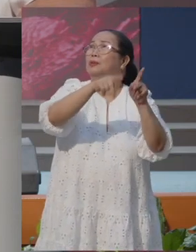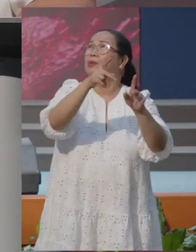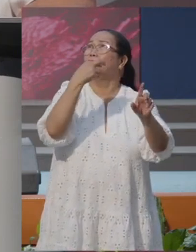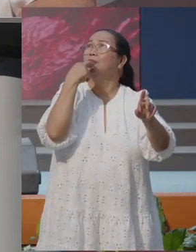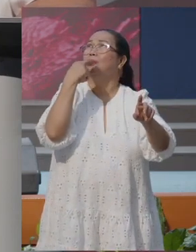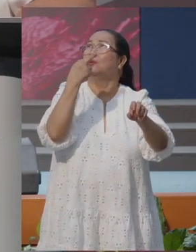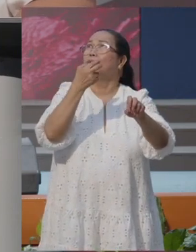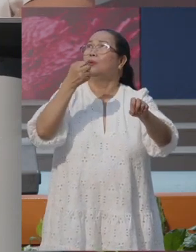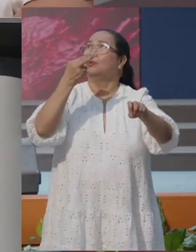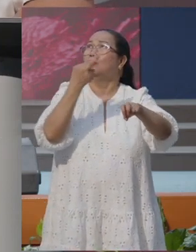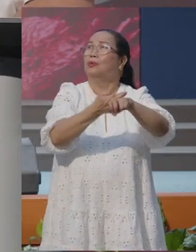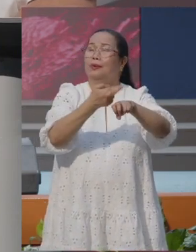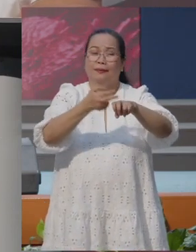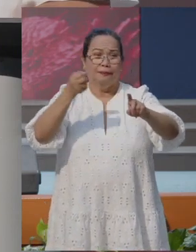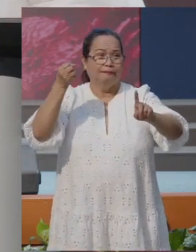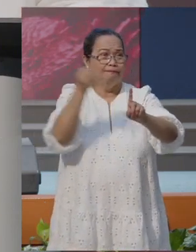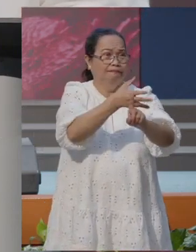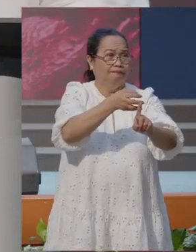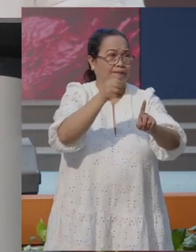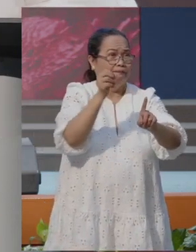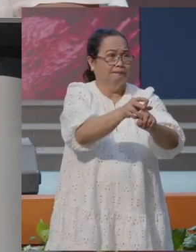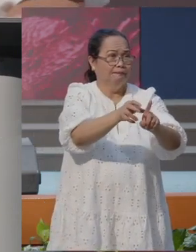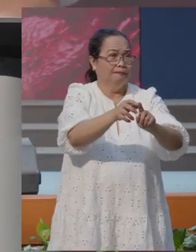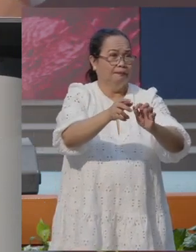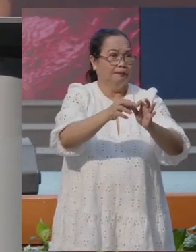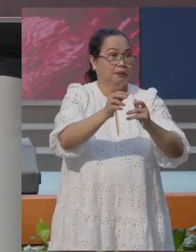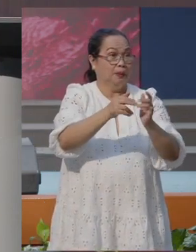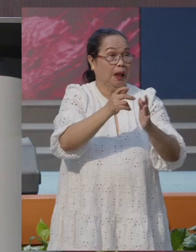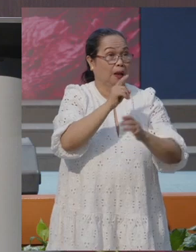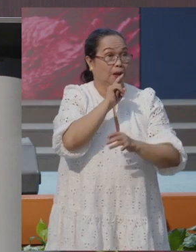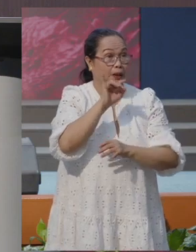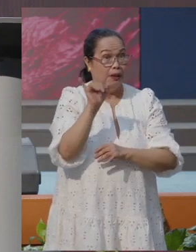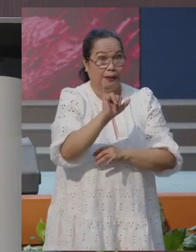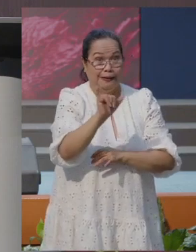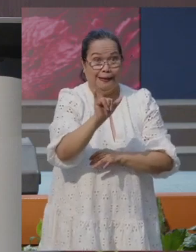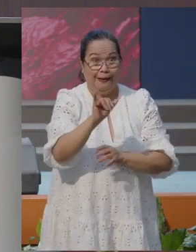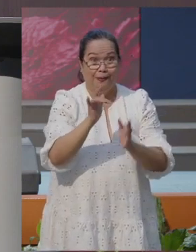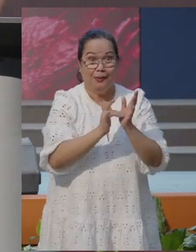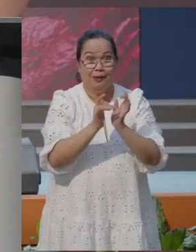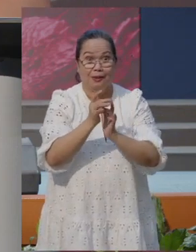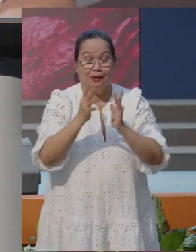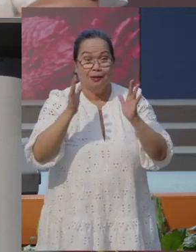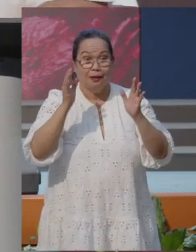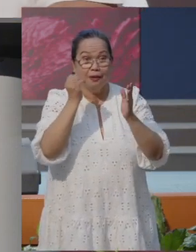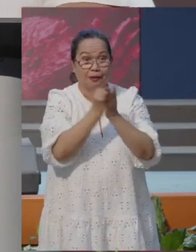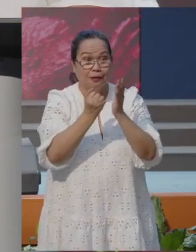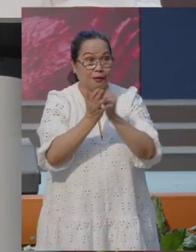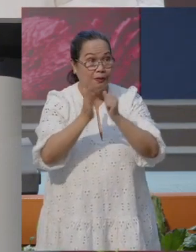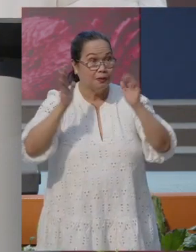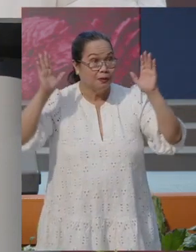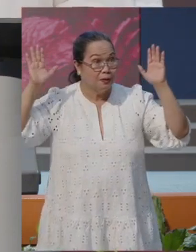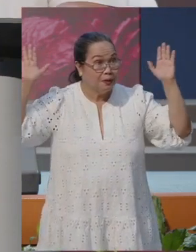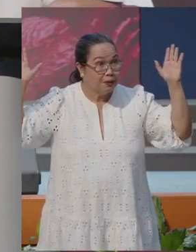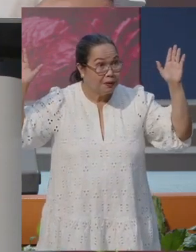Alam niyo yung dalangin ng Panginoon na yun sa krus? Sinagot yun ng Diyos.